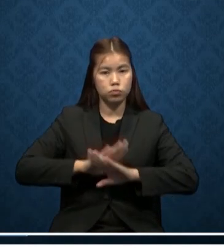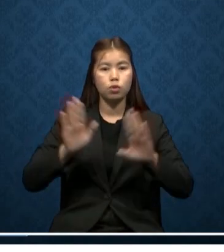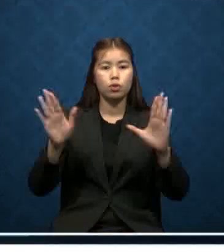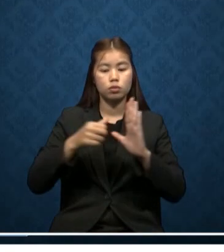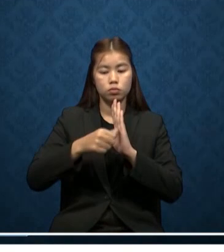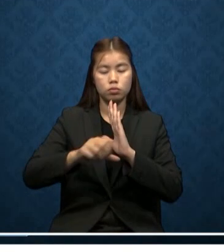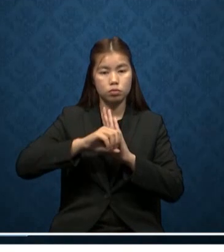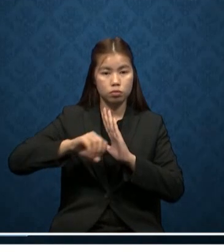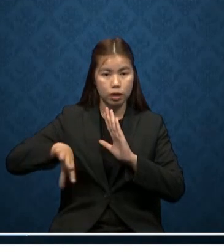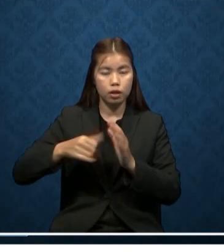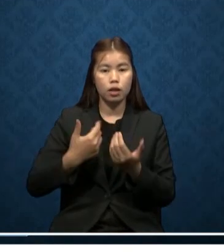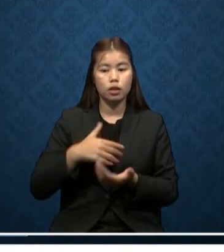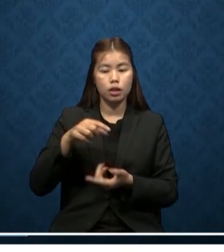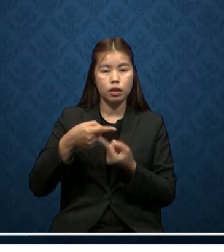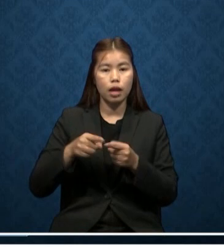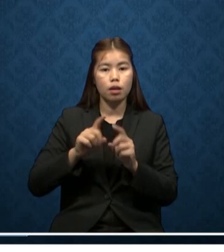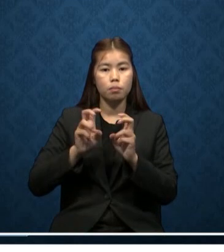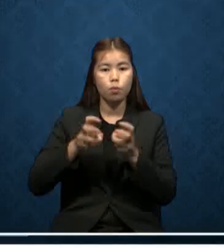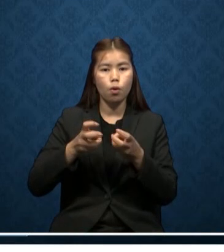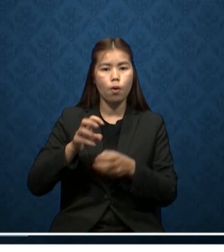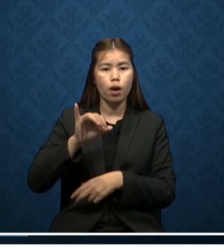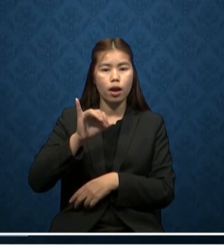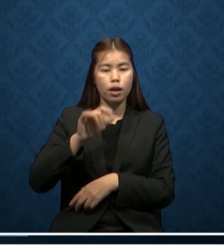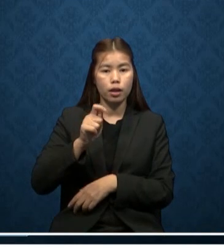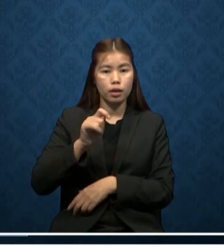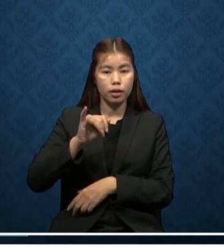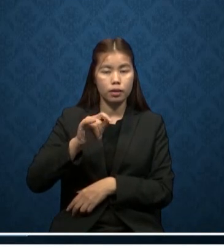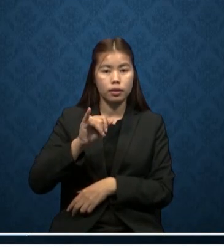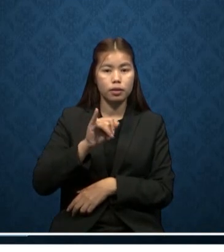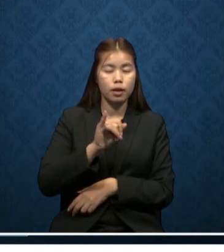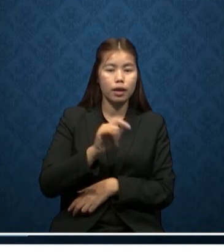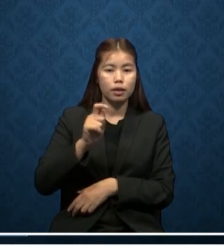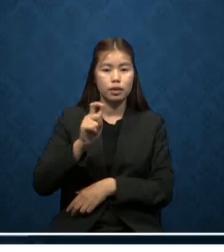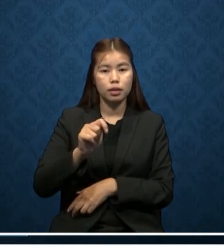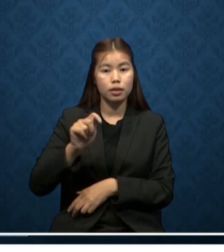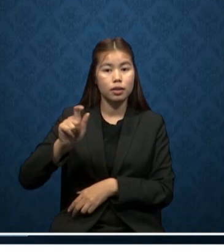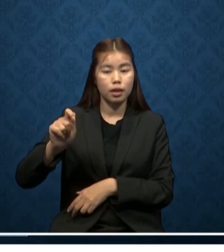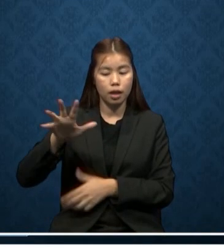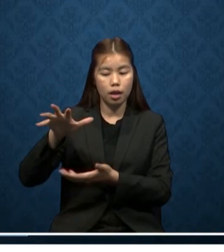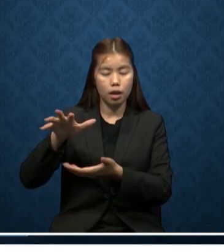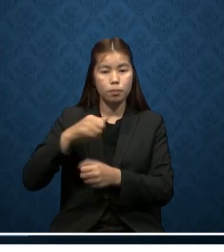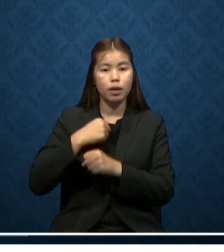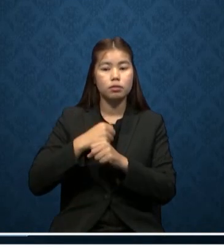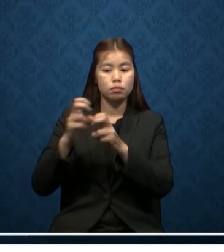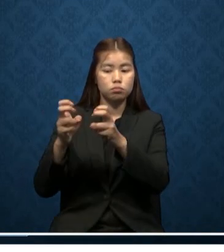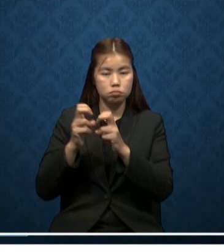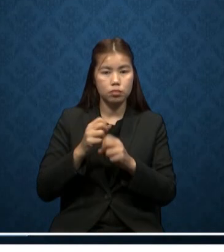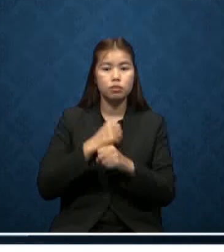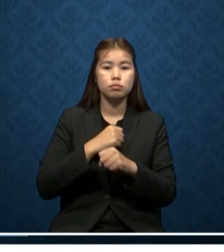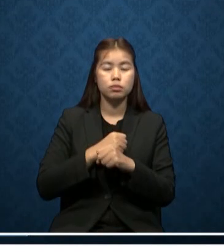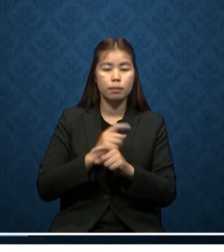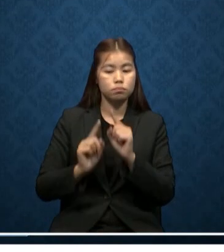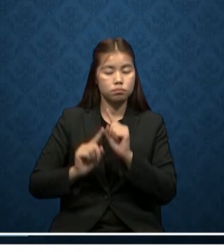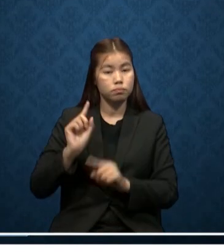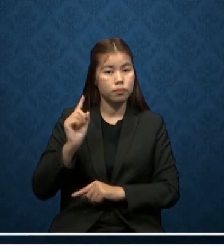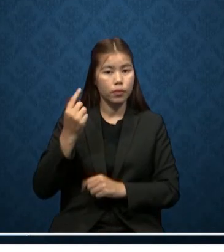ไปเอาเรื่องไเข้ามาแทนนะฮะเรื่องไเข้ามาแทนเพราะฉะนั้นเราจะมีข้อเสนอว่าควรมี